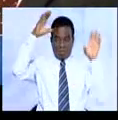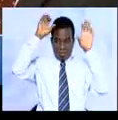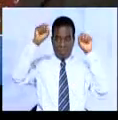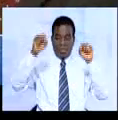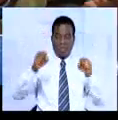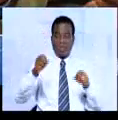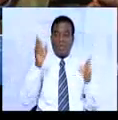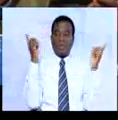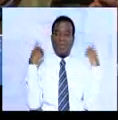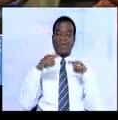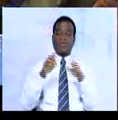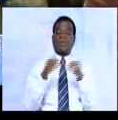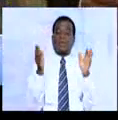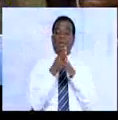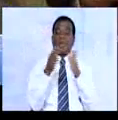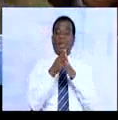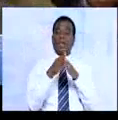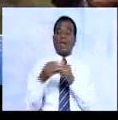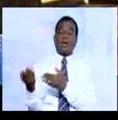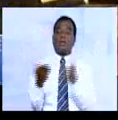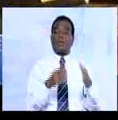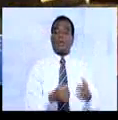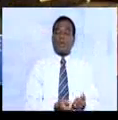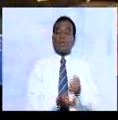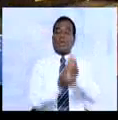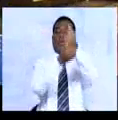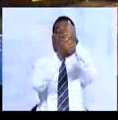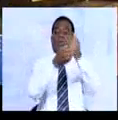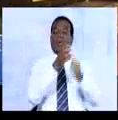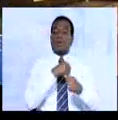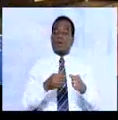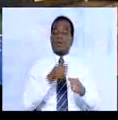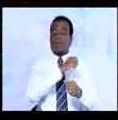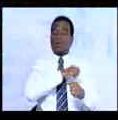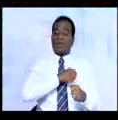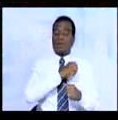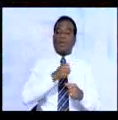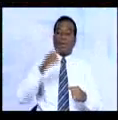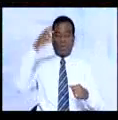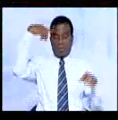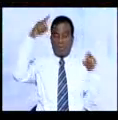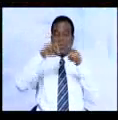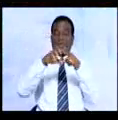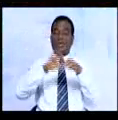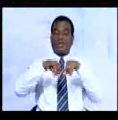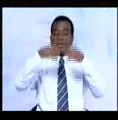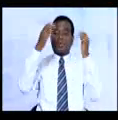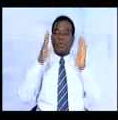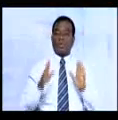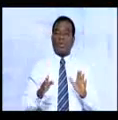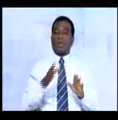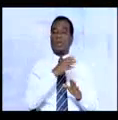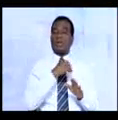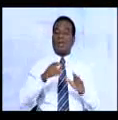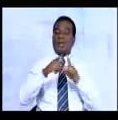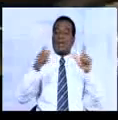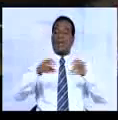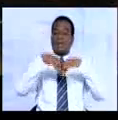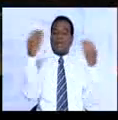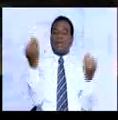a, au cours de cette rencontre, apporté son soutien et sa compassion aux frères de Jean-Hélène et à la